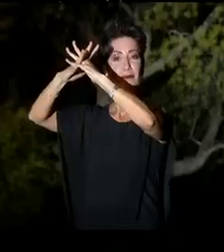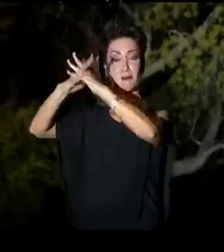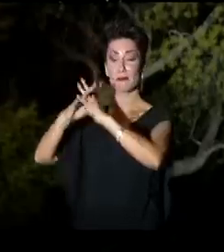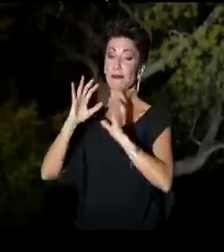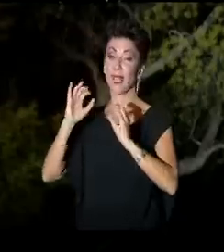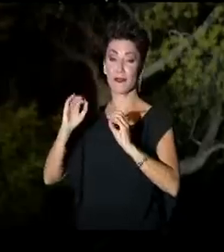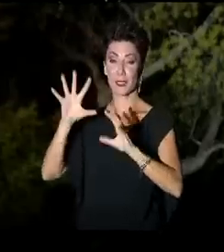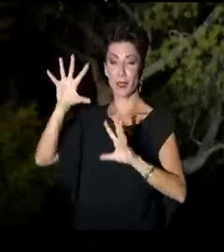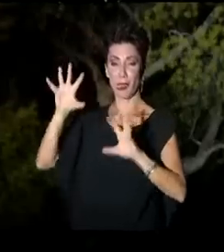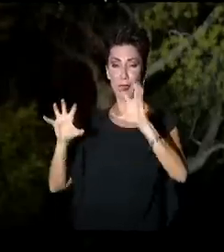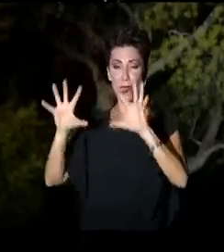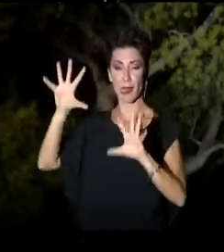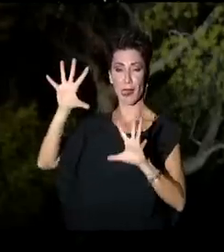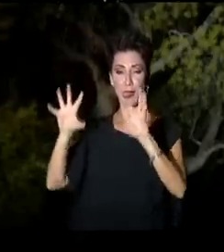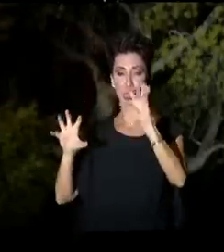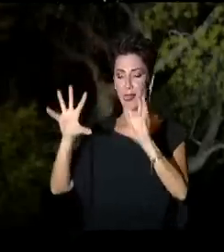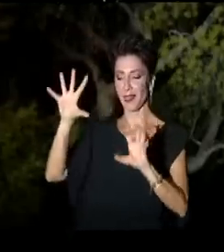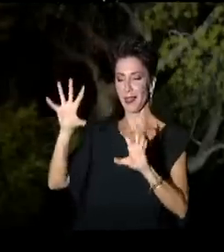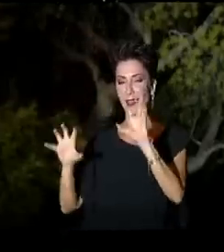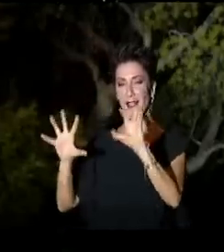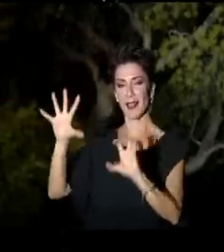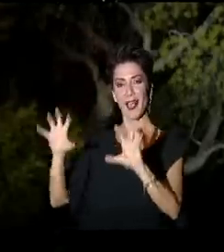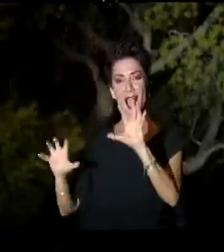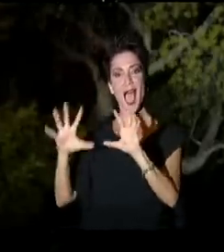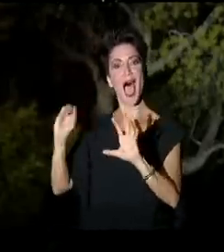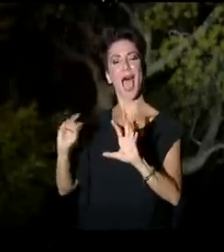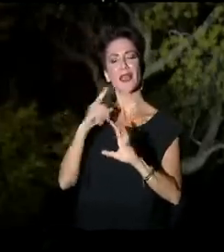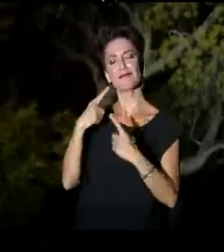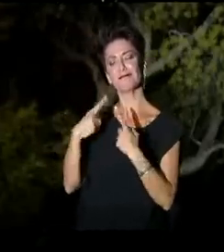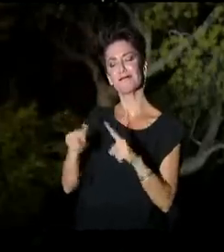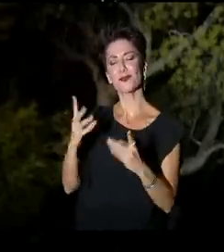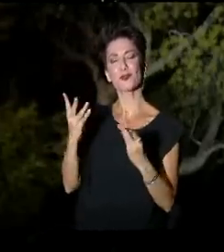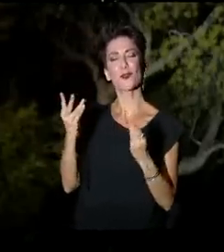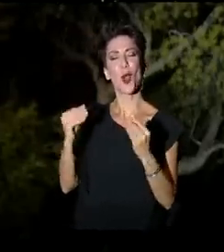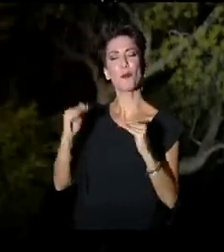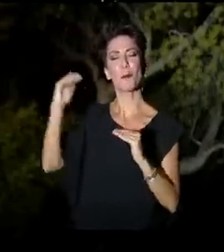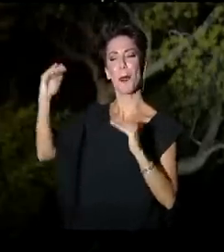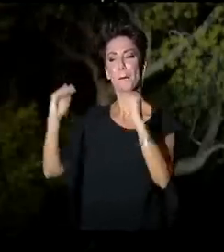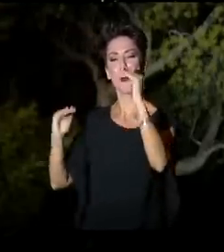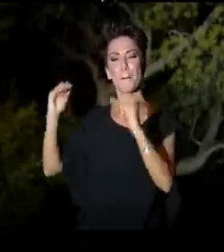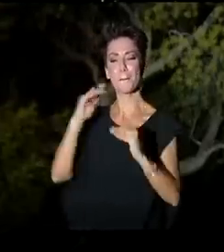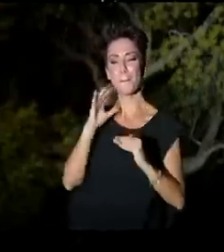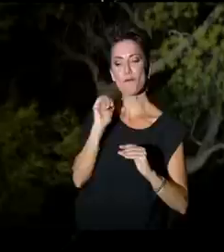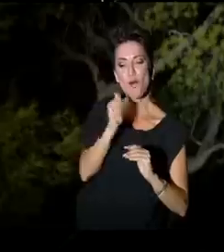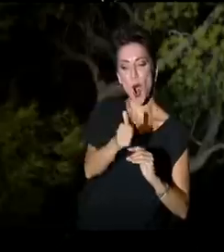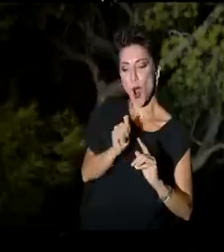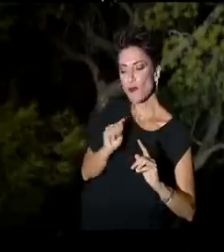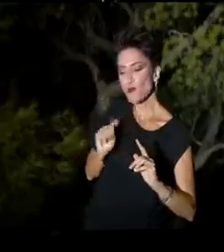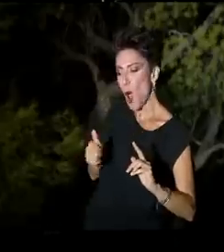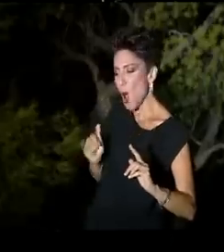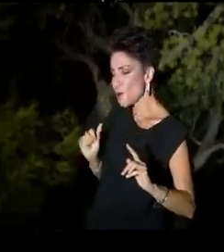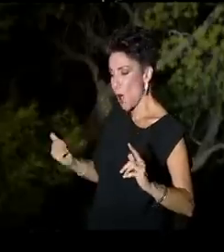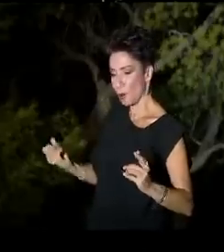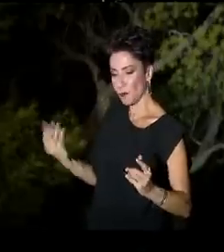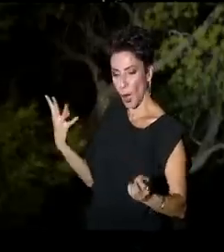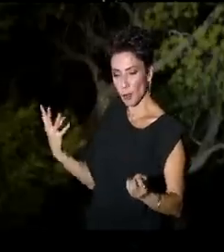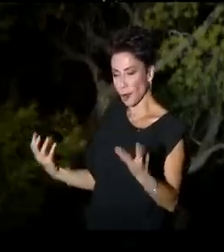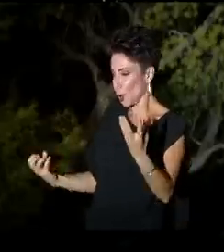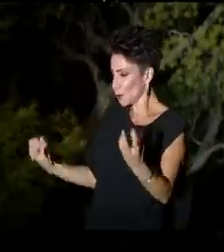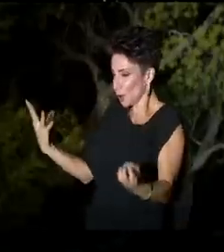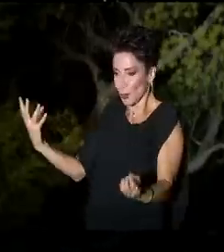την ένταση, όλα τα μέρη θα προβάλλονται ως αυτοτελή, αλλά και ταυτόχρονα